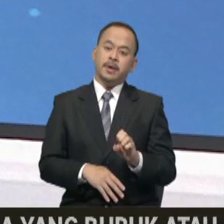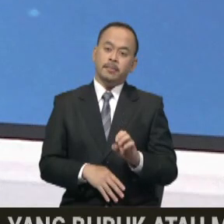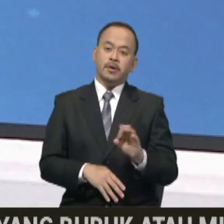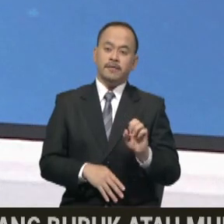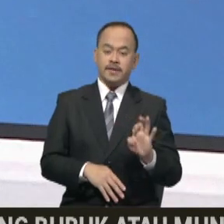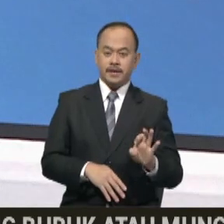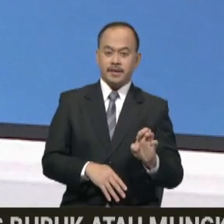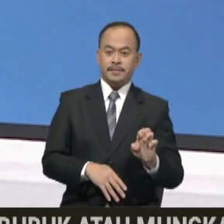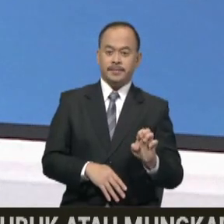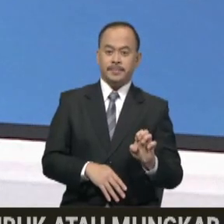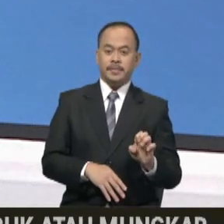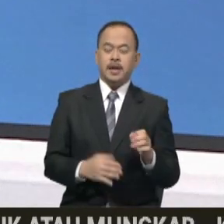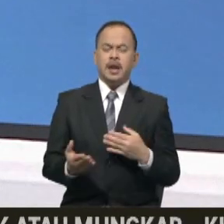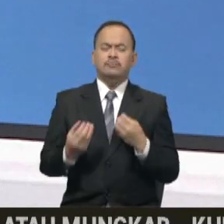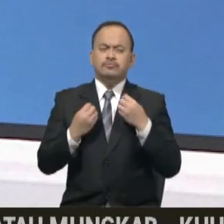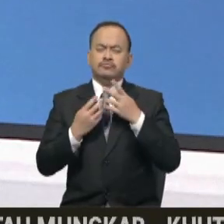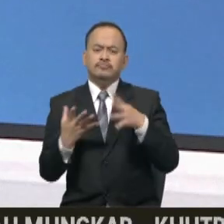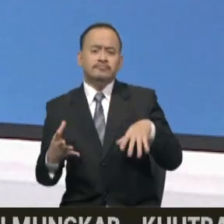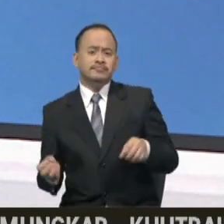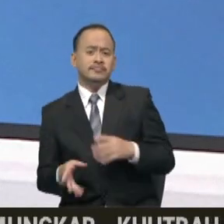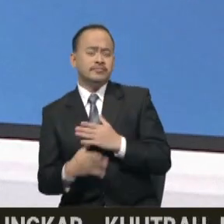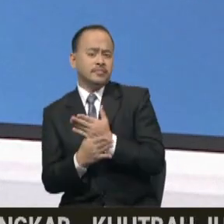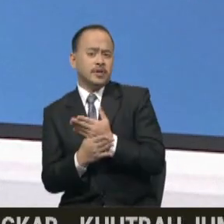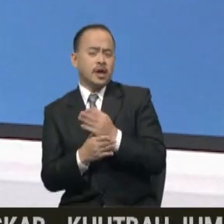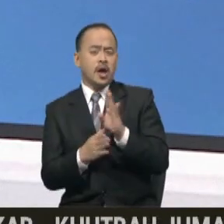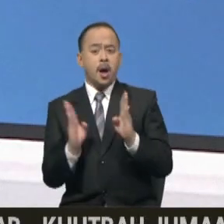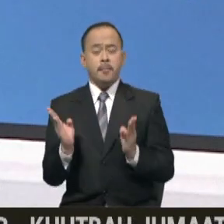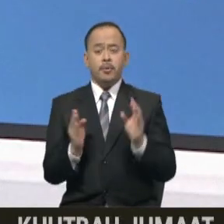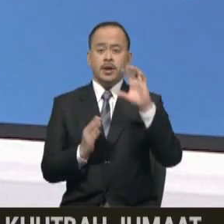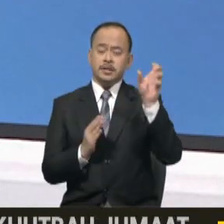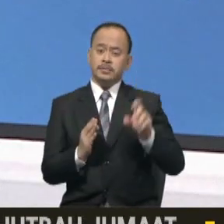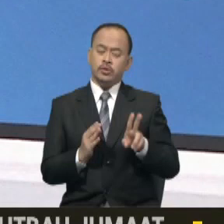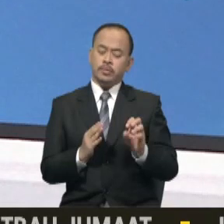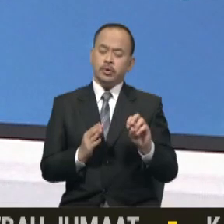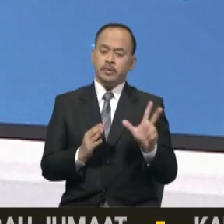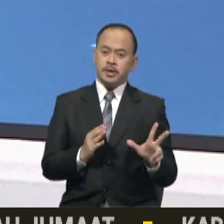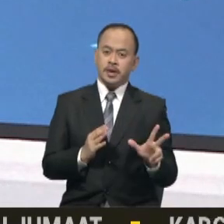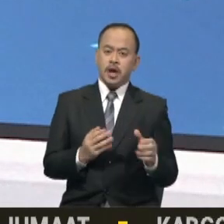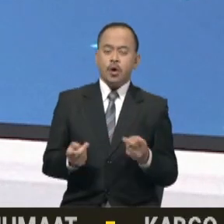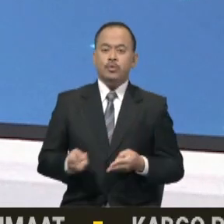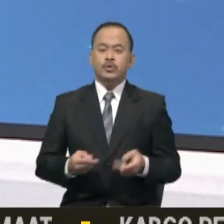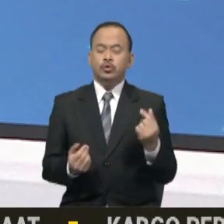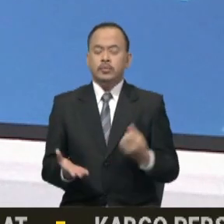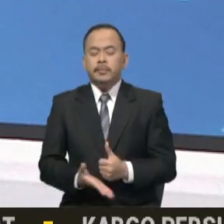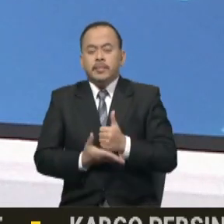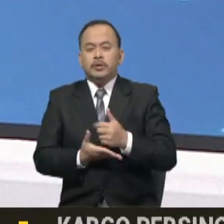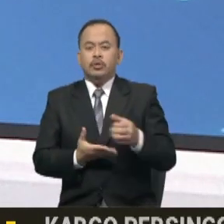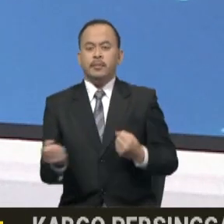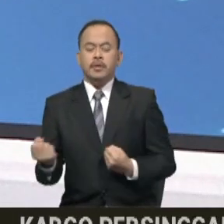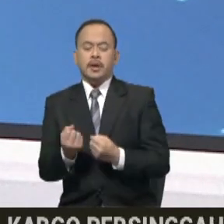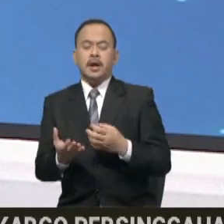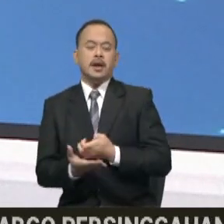Ekonomi dalam siaran media mengungsikan Brunei Celebration 2023 merupakan usaha bagi membantu merangsang